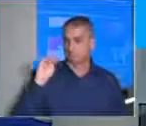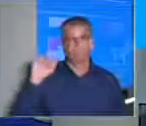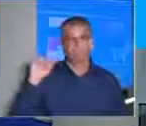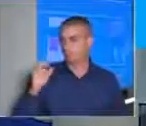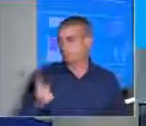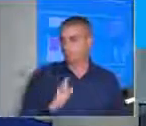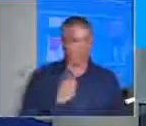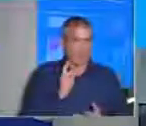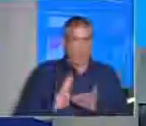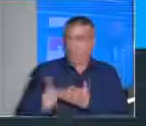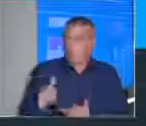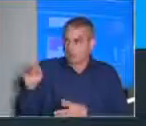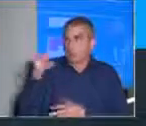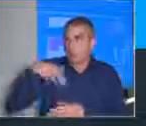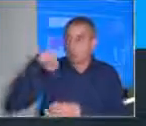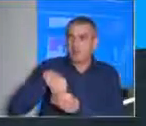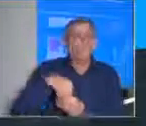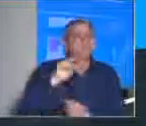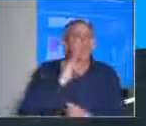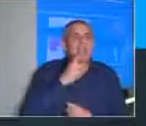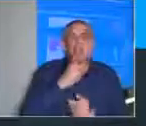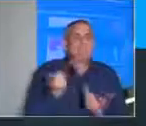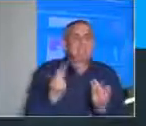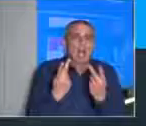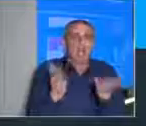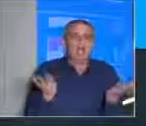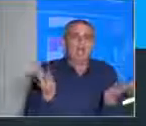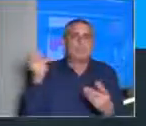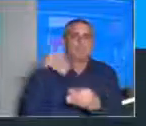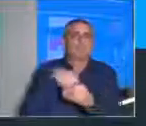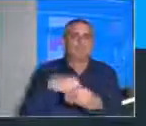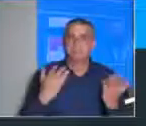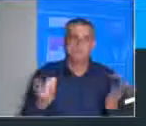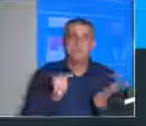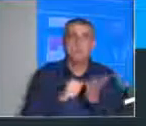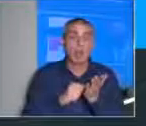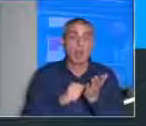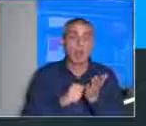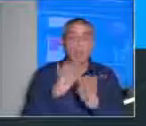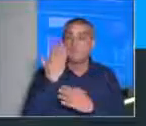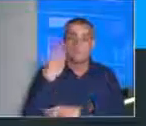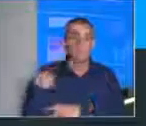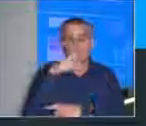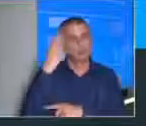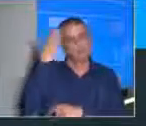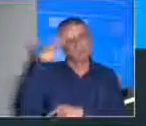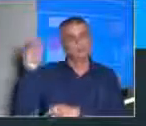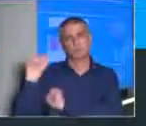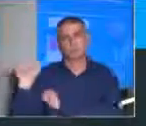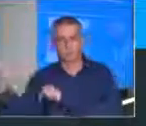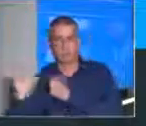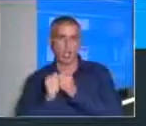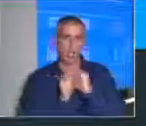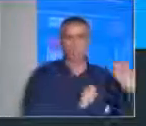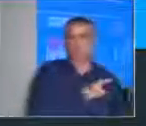בחירות. זה לא נכון, לא, כי הם מצביעים. הם מצביעים, כן. אבל זה לא משנה בעצם מה הם מצביעים, כי, כי המדינות האלה מזוהות עם צד אחד. עכשיו